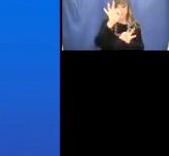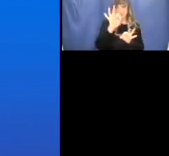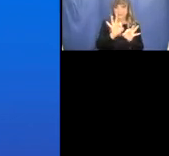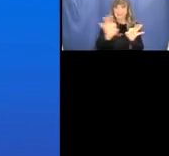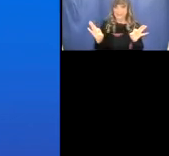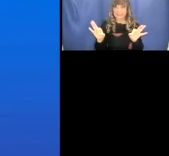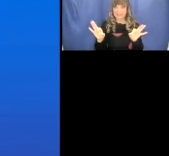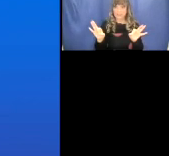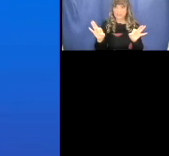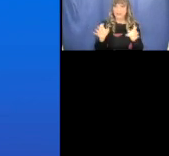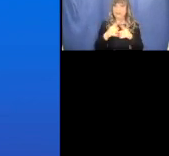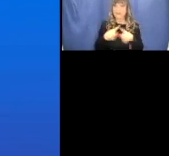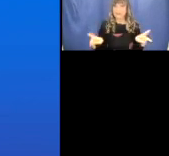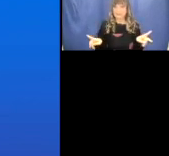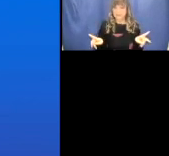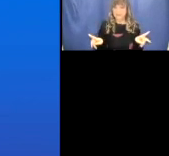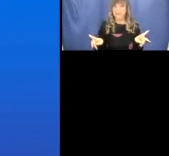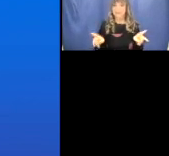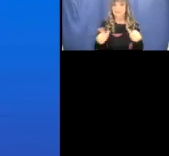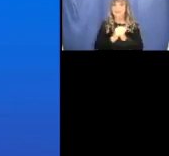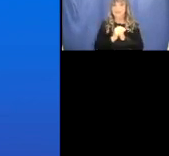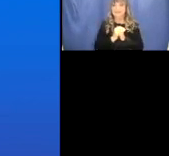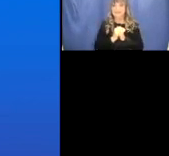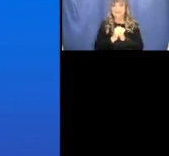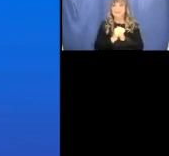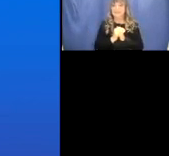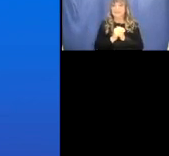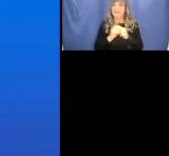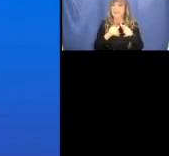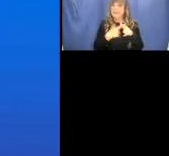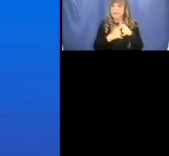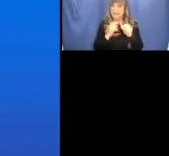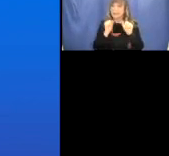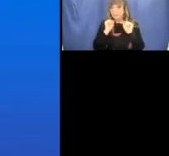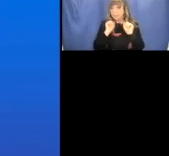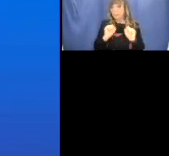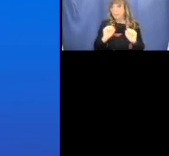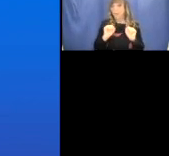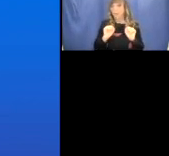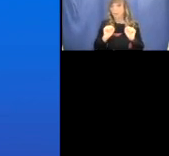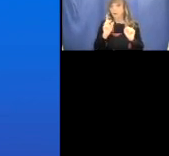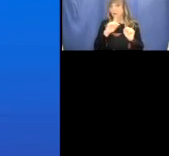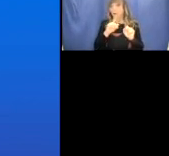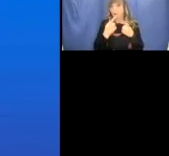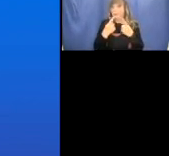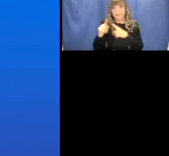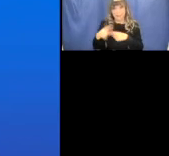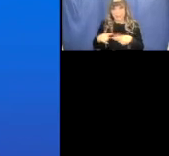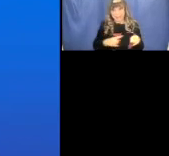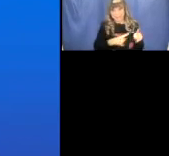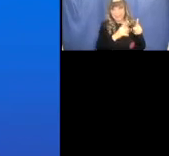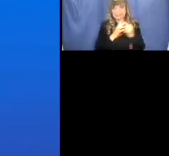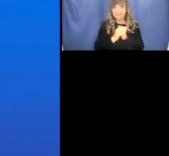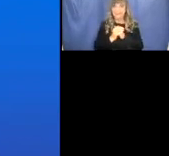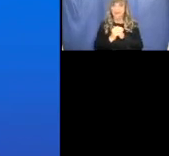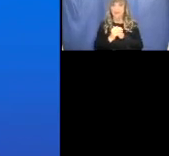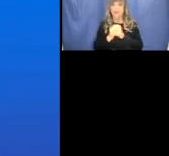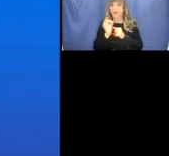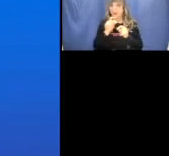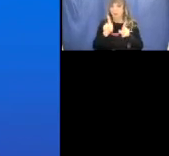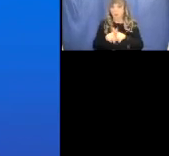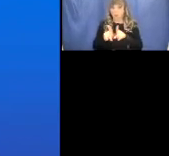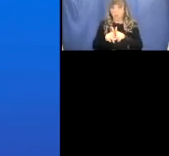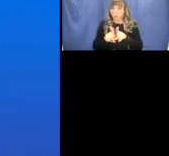e di volta in volta gli angoli possono essere o tutti diversi come mentre fino a uguali